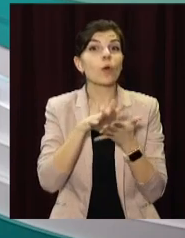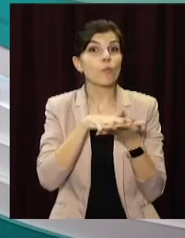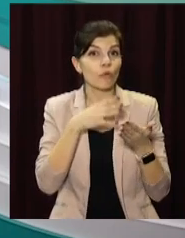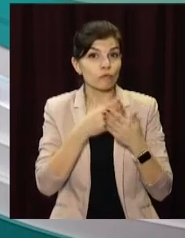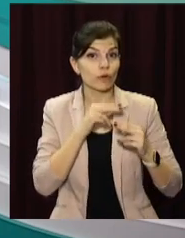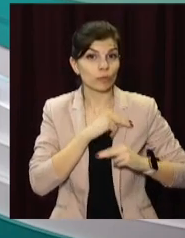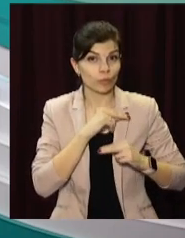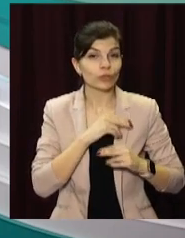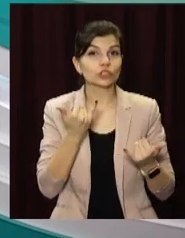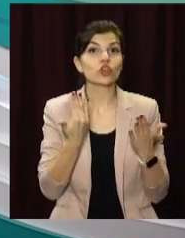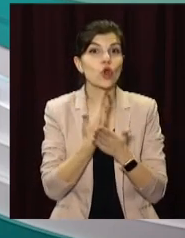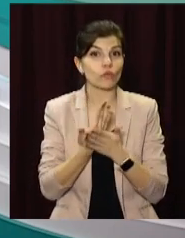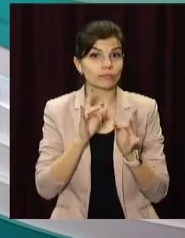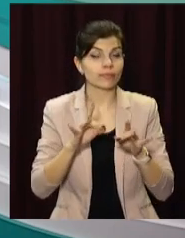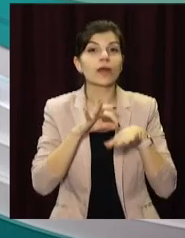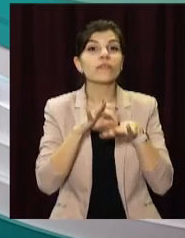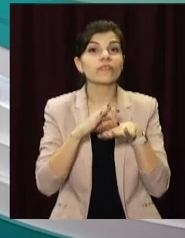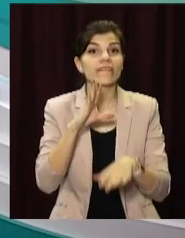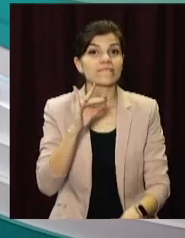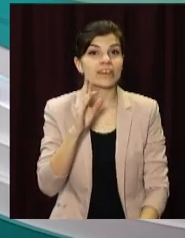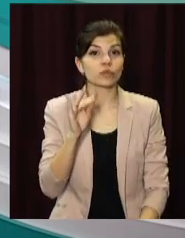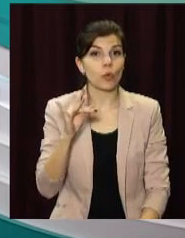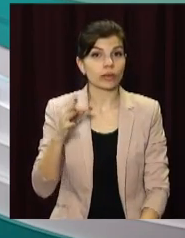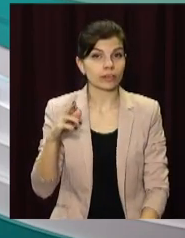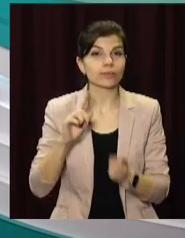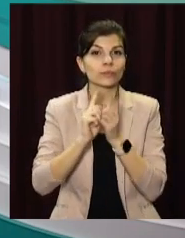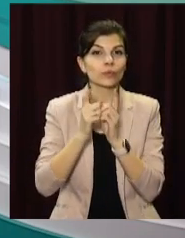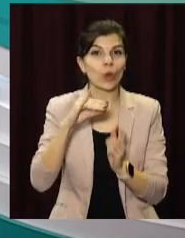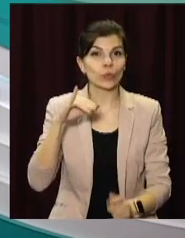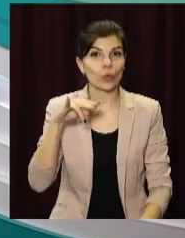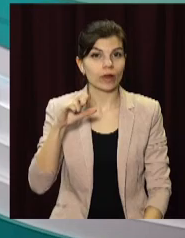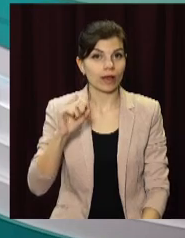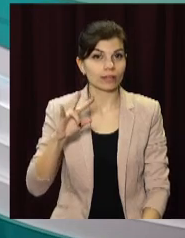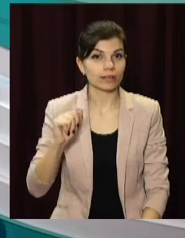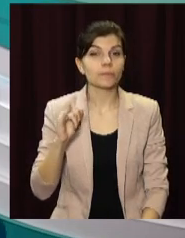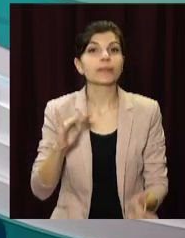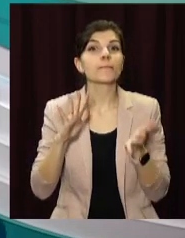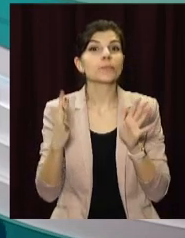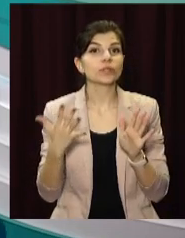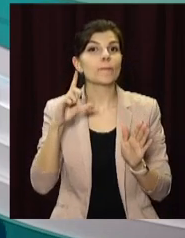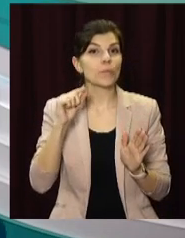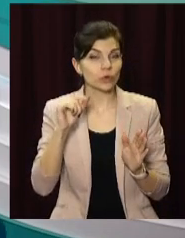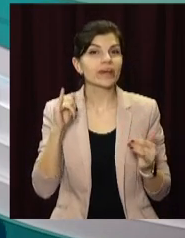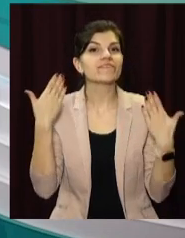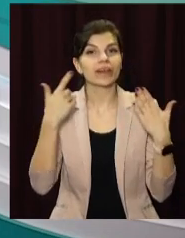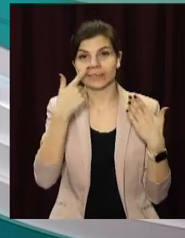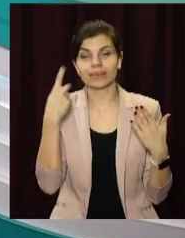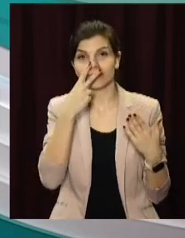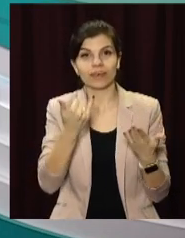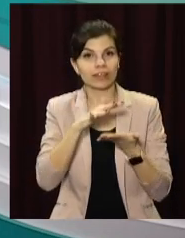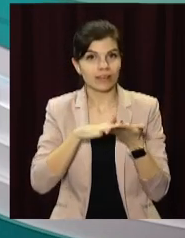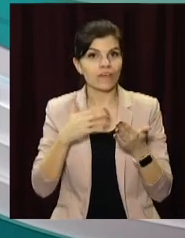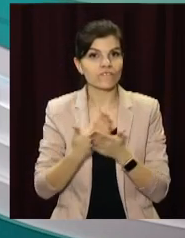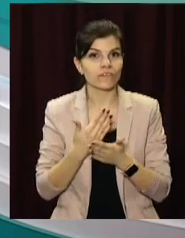Вітаю! Відкритий продовжує свою роботу і зараз час новин. Для вас у студії працюють Вікторія Вахрушина та сурдоперекладачка Юліана Пуговкіна. І про